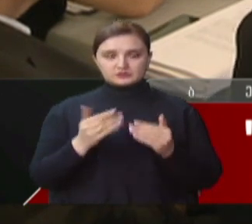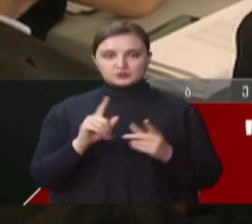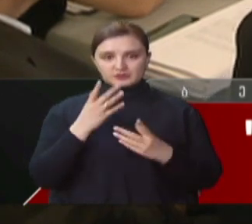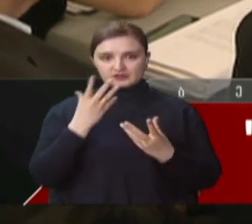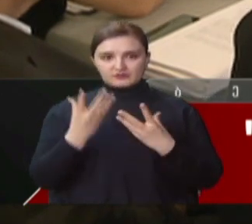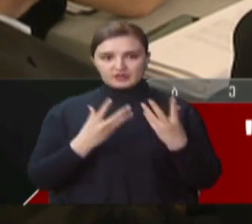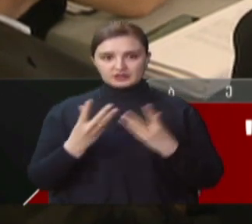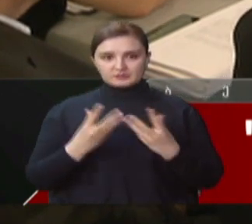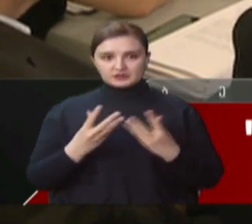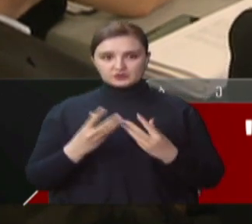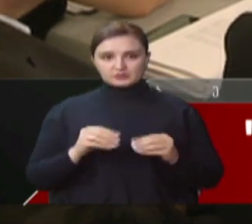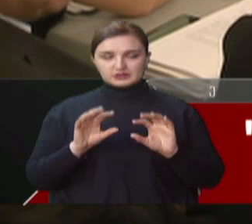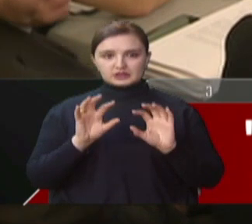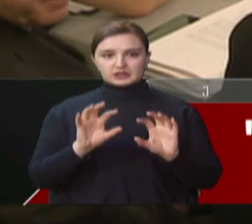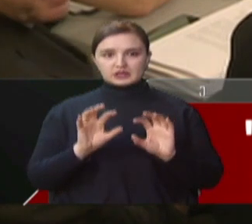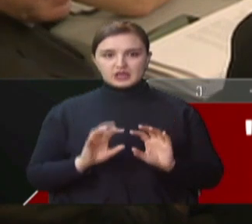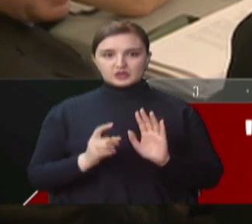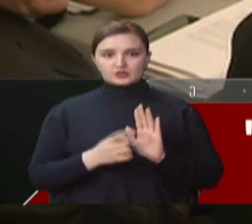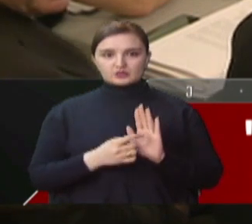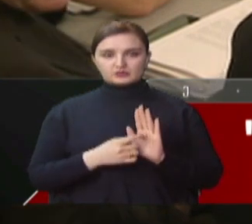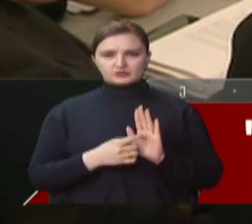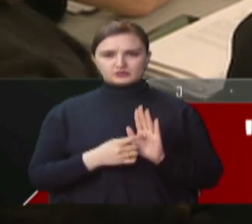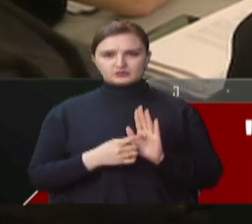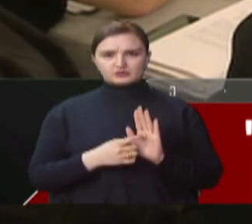თვალთმაქცობით გვერდის ავლით კანონის არა კანონის მაგრამ